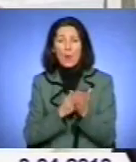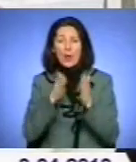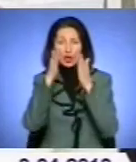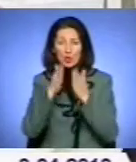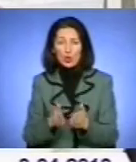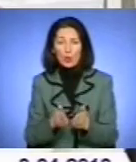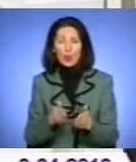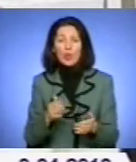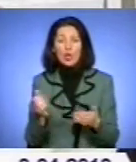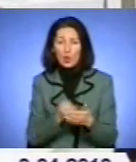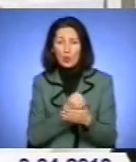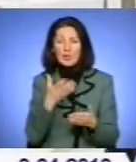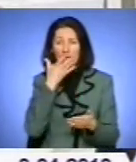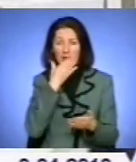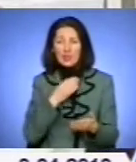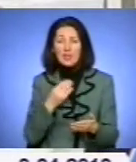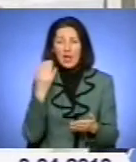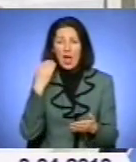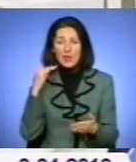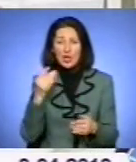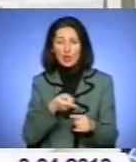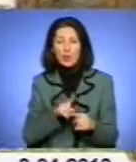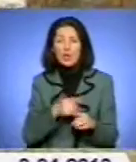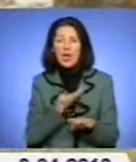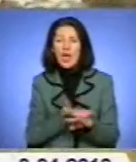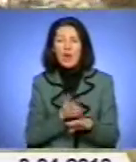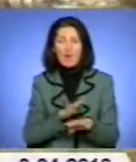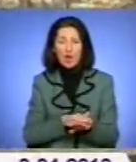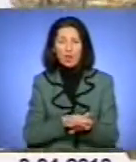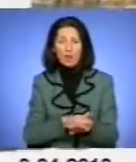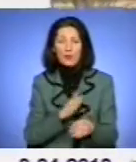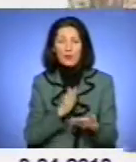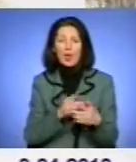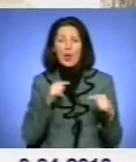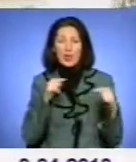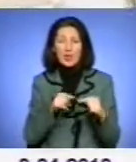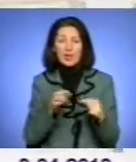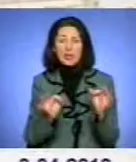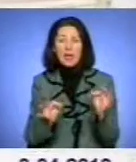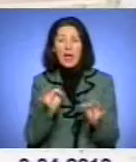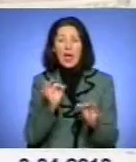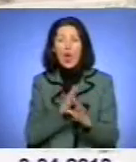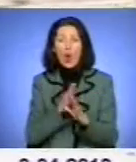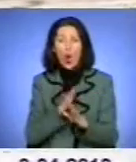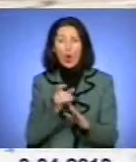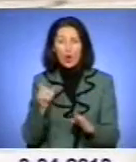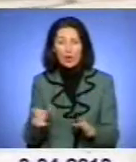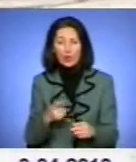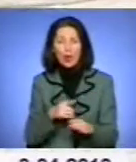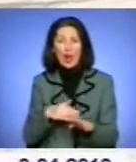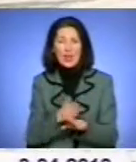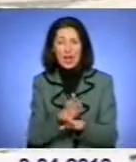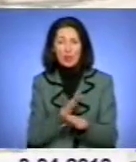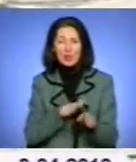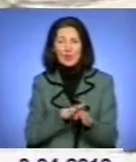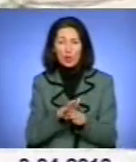естетичного ефекту – це, ну, як би, це важко. Є претензії в екологів і до якості виконаних робіт. Подекуди на зрізах